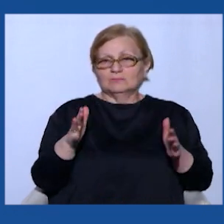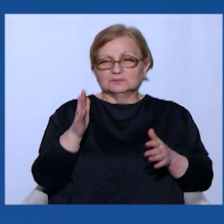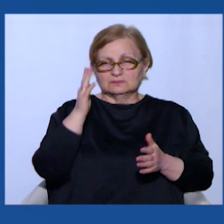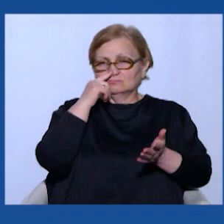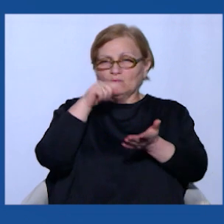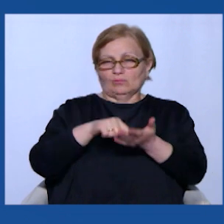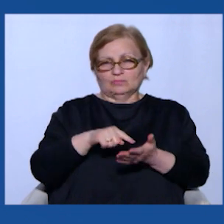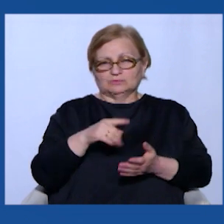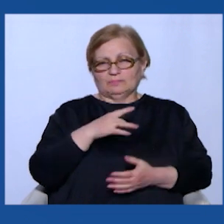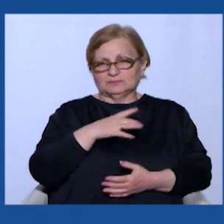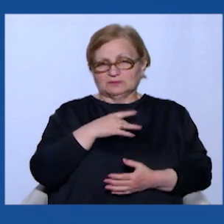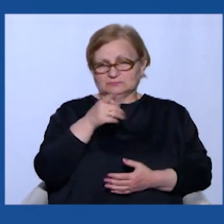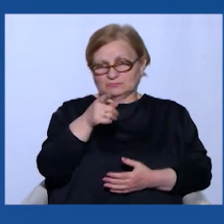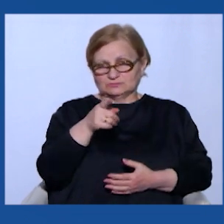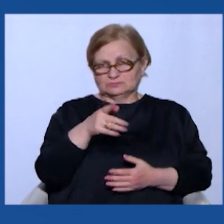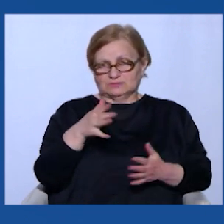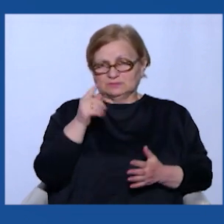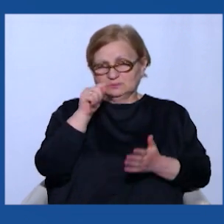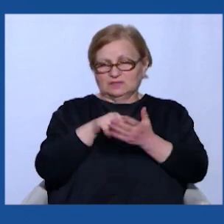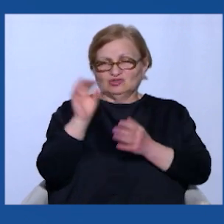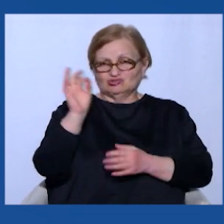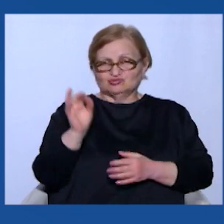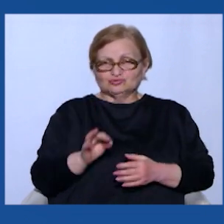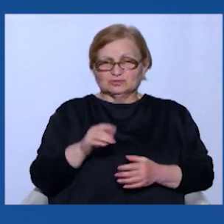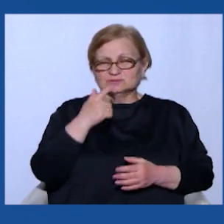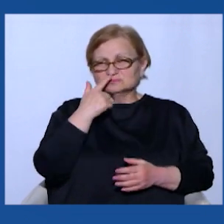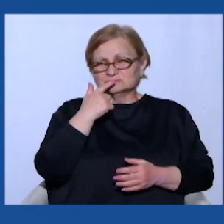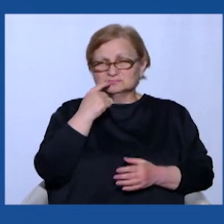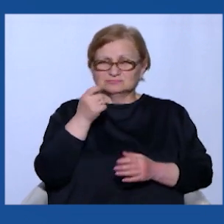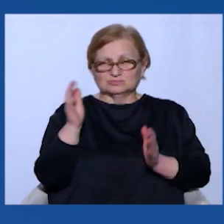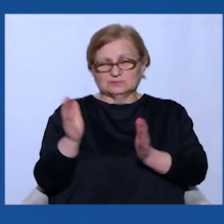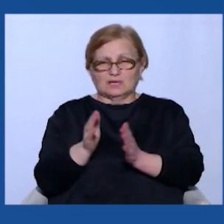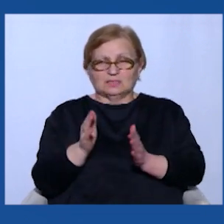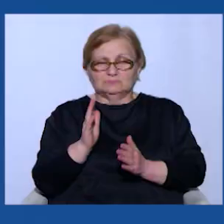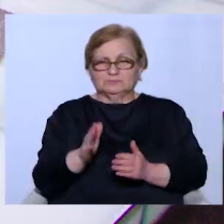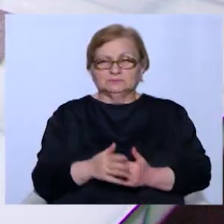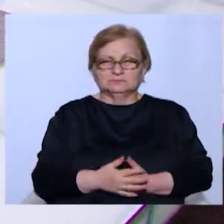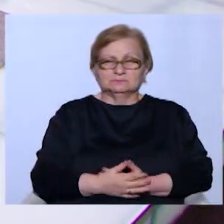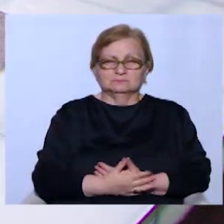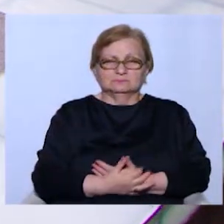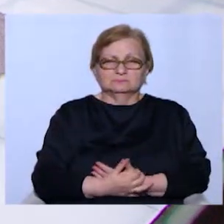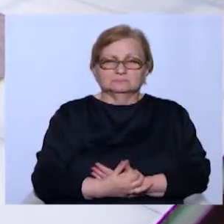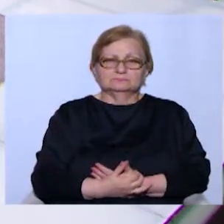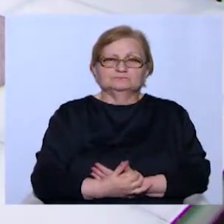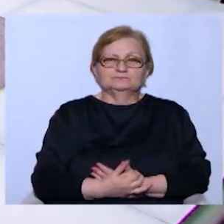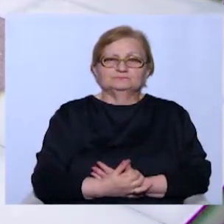რომ თეთრ იმაში არეში მოხვდებით უფრო მეტი და წითელში, როგორც ხედავთ, ცოტა უფრო ნაკლები იქნება.